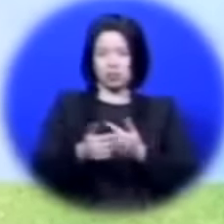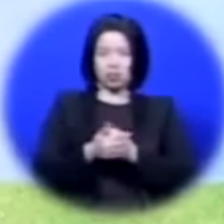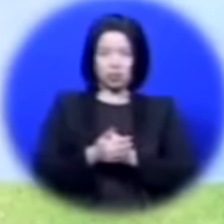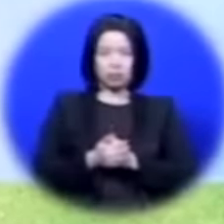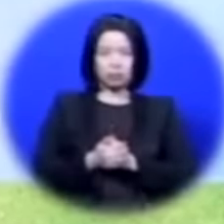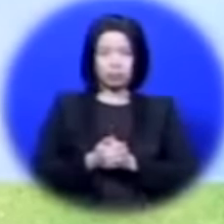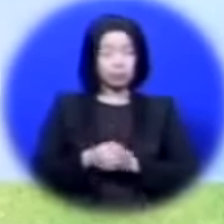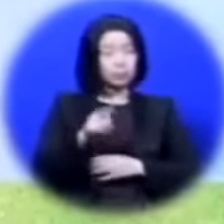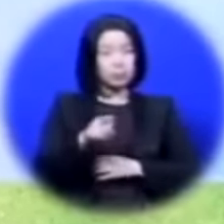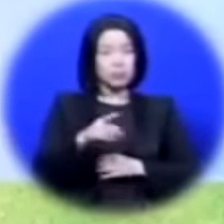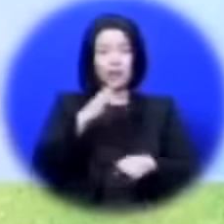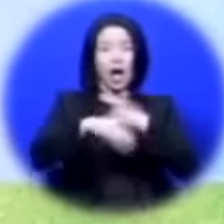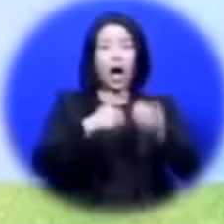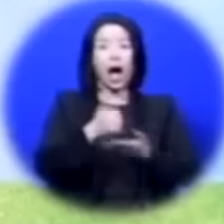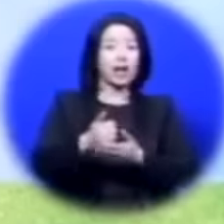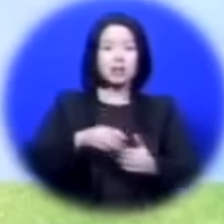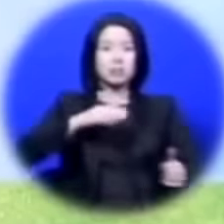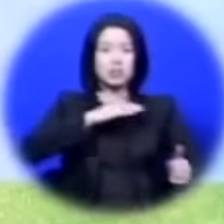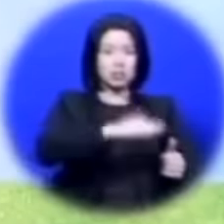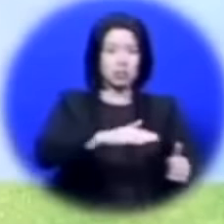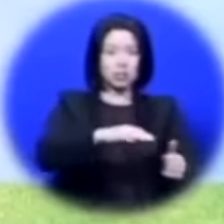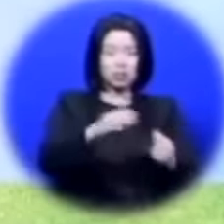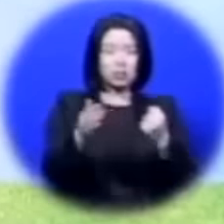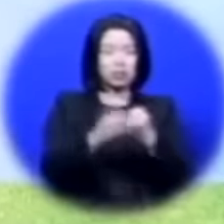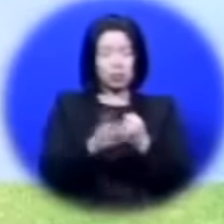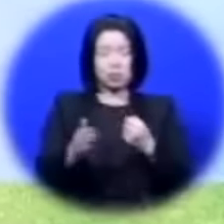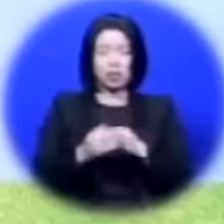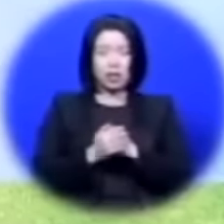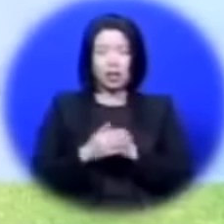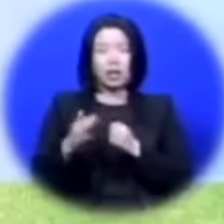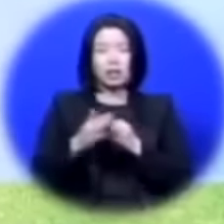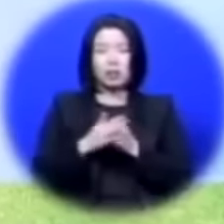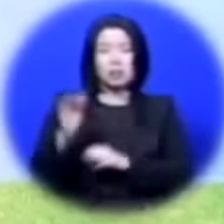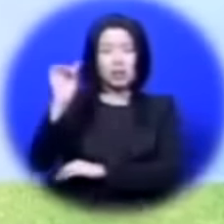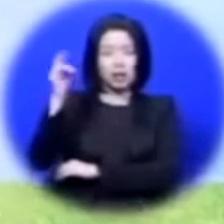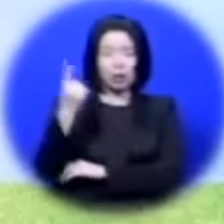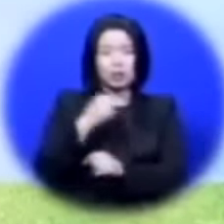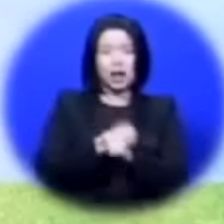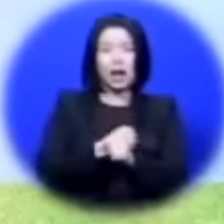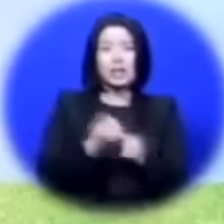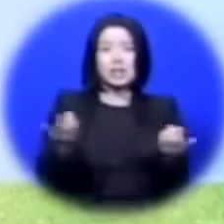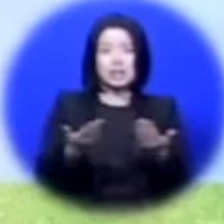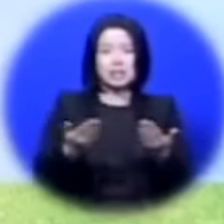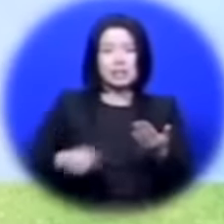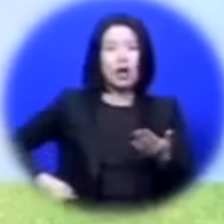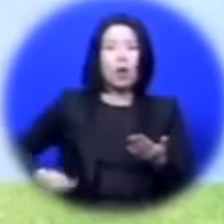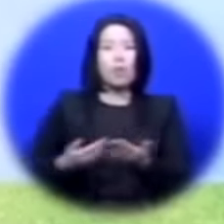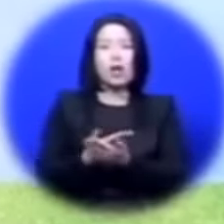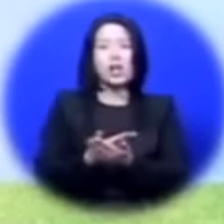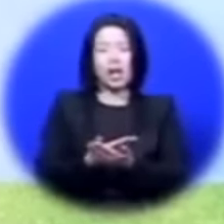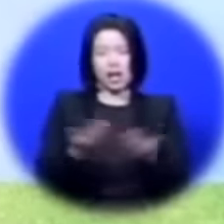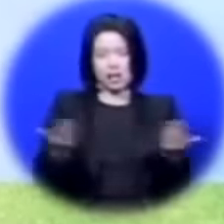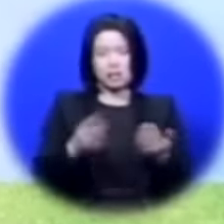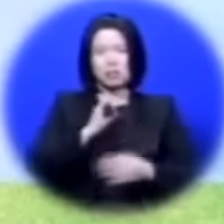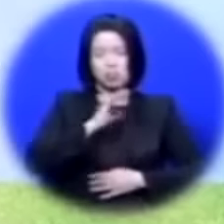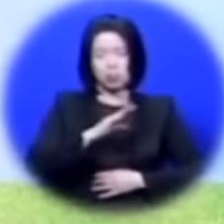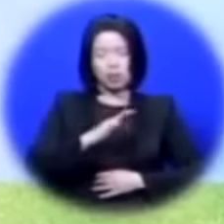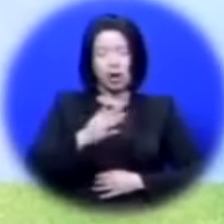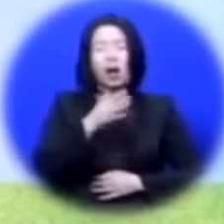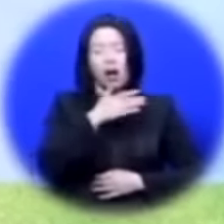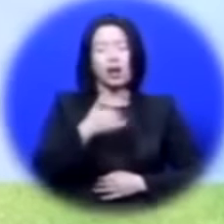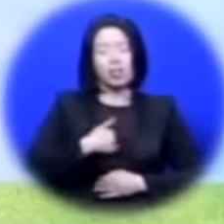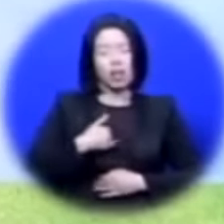이건 하나님이 지신 것이니까 그러니까 다윗이 할 일은 회개하는 것밖에 없어요 아 내가